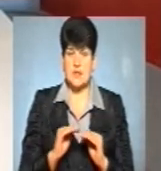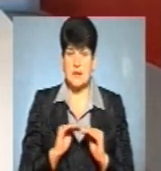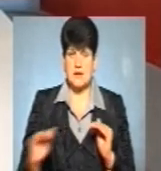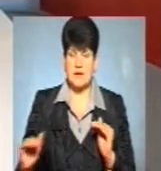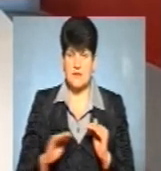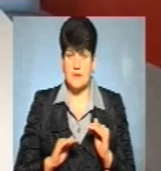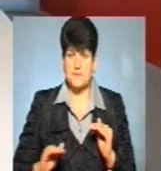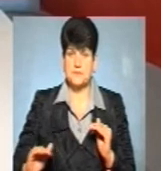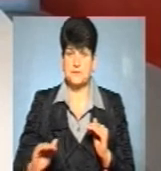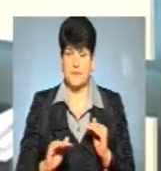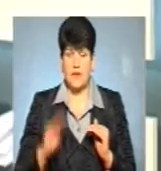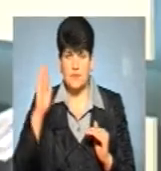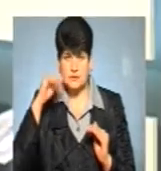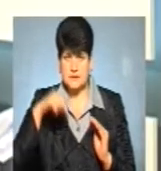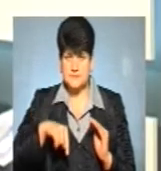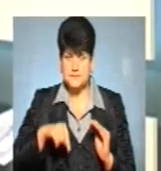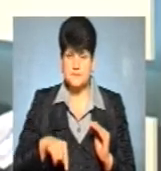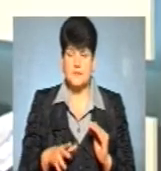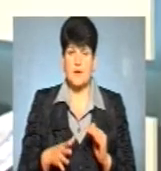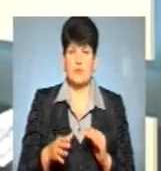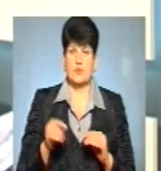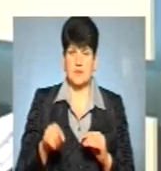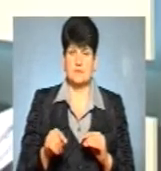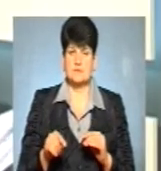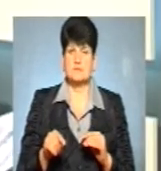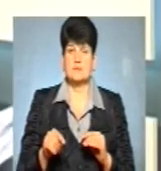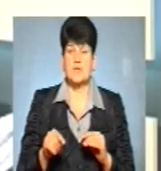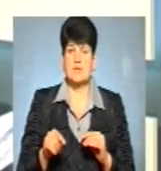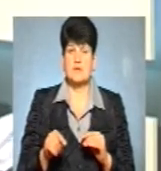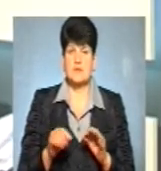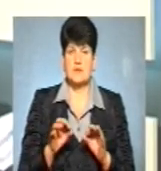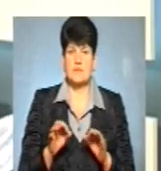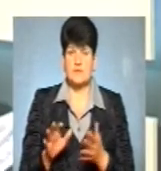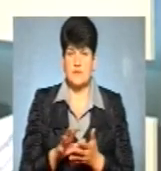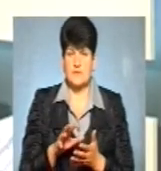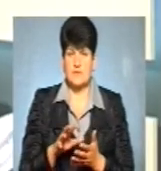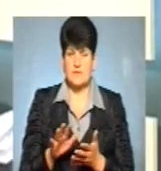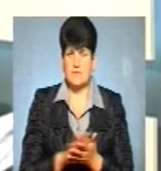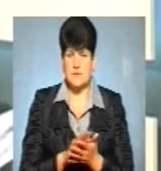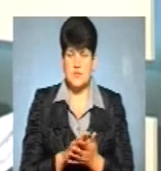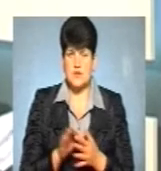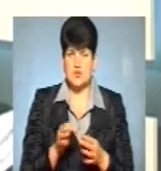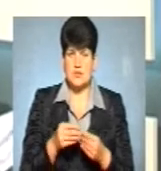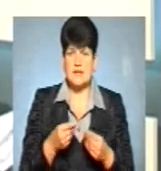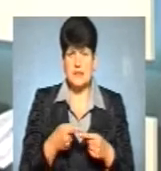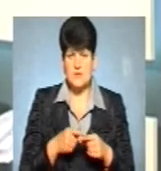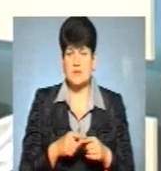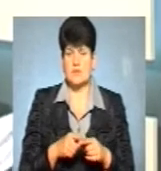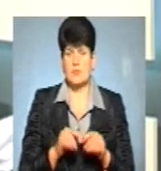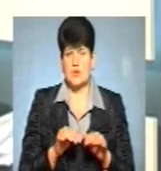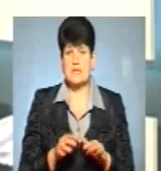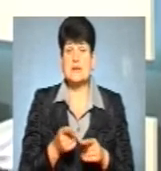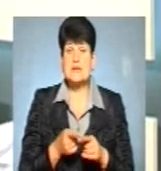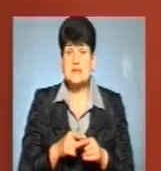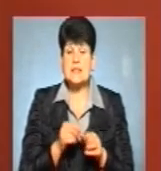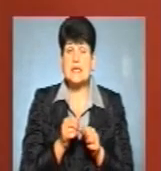оскільки відкачування і дезінфікація при високому рівні підшкірних вод, вона нічого не дає. Тобто є це технологічний процес. Тому це не